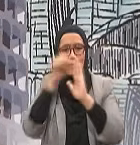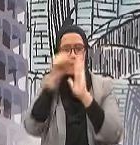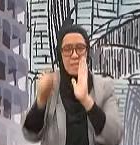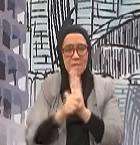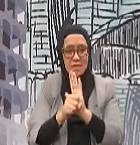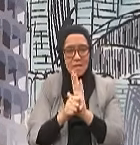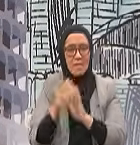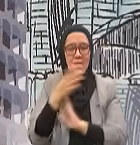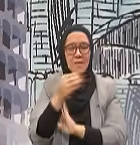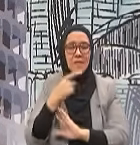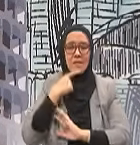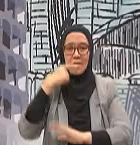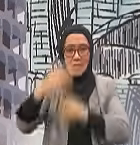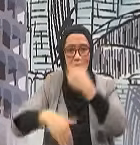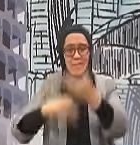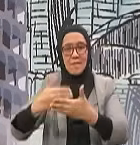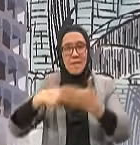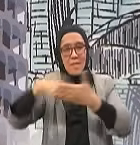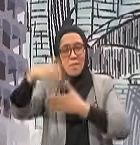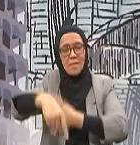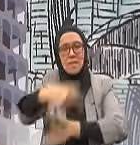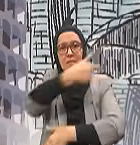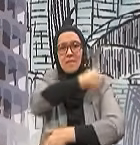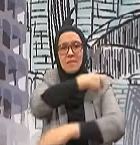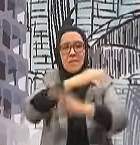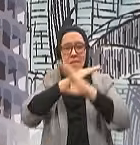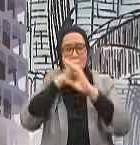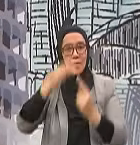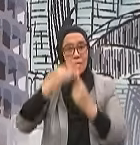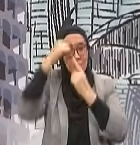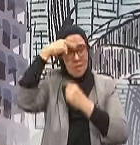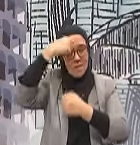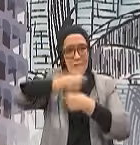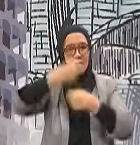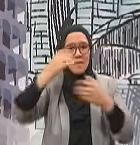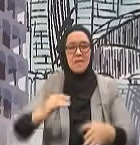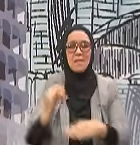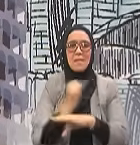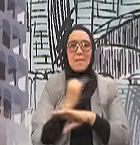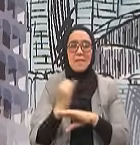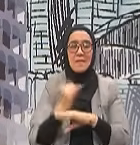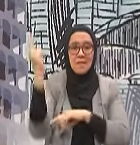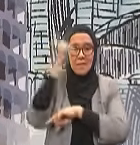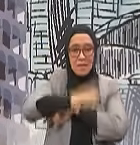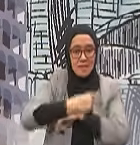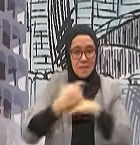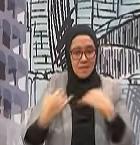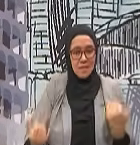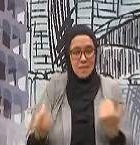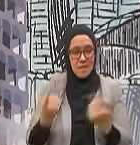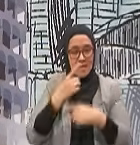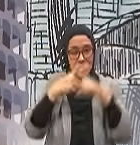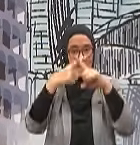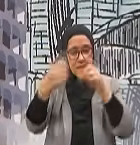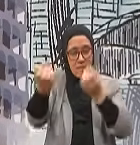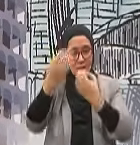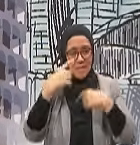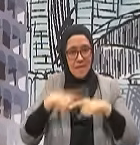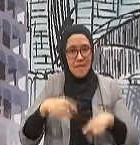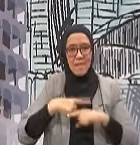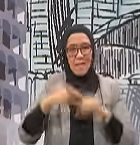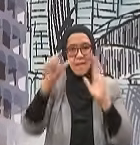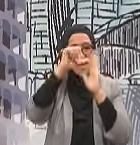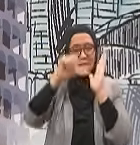melaksanakan program vaksinasi khusus untuk pekerja industri hari ini Dewantoro dimaklumkan mengenai intipati pindahan atau quality alam